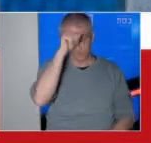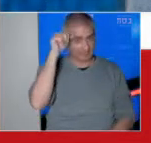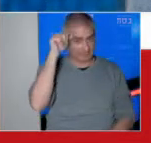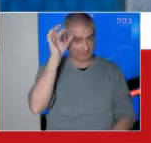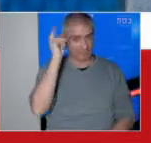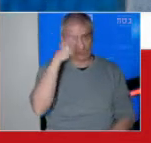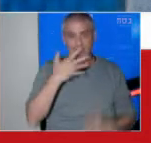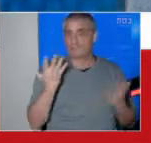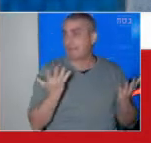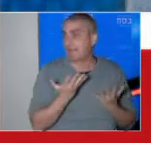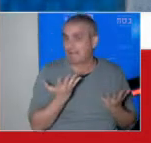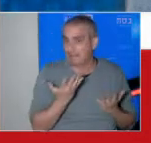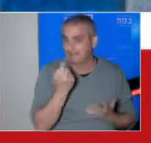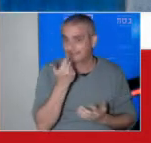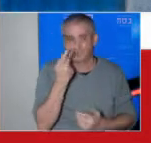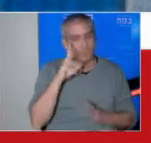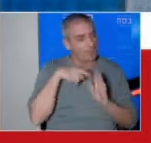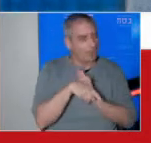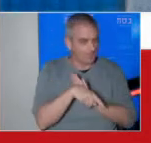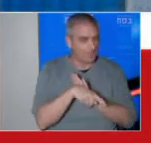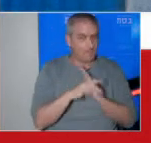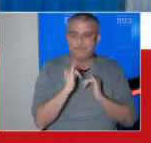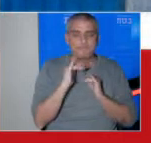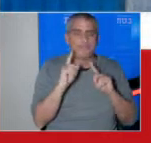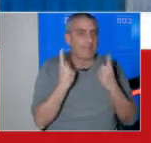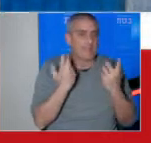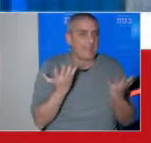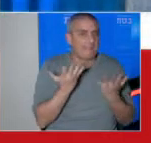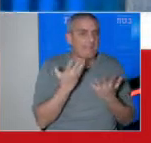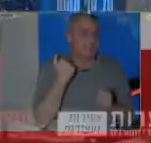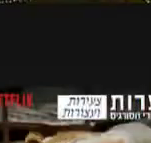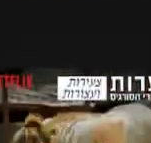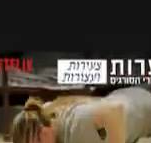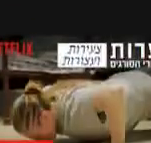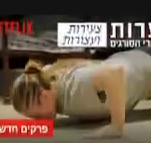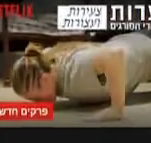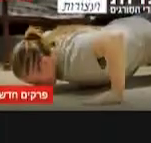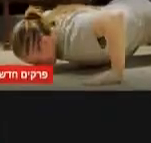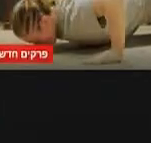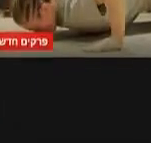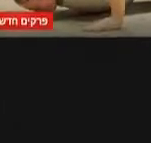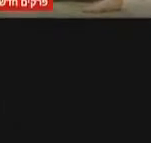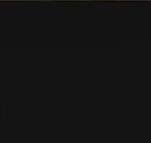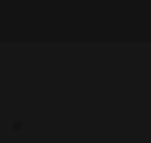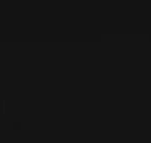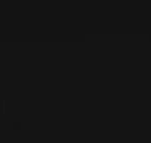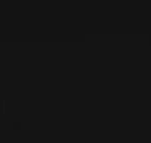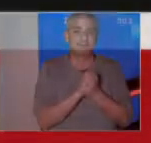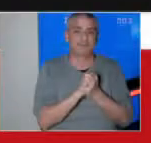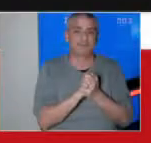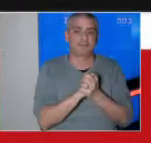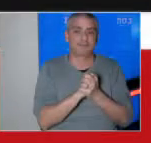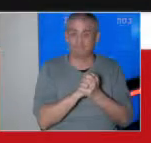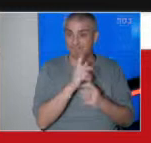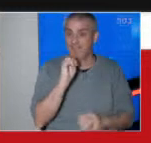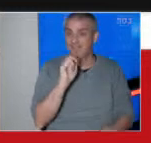כדי להבין כיצד, קצת יותר לעומק, מה הולך לקרות ואיך זה הולך לעבוד. אמר שלום למרב קריסטל, כתבת הצרכנות של